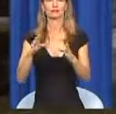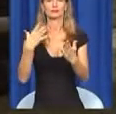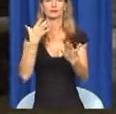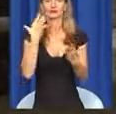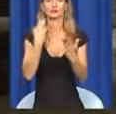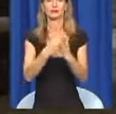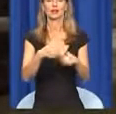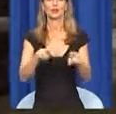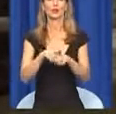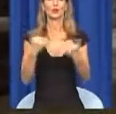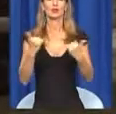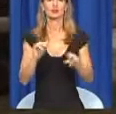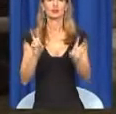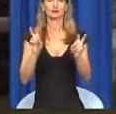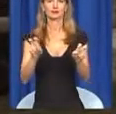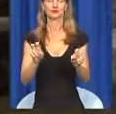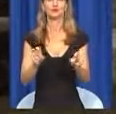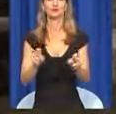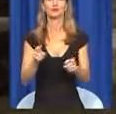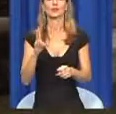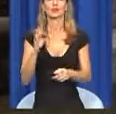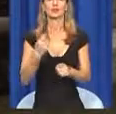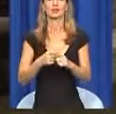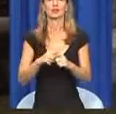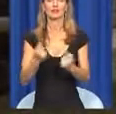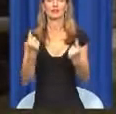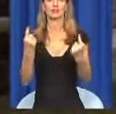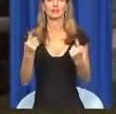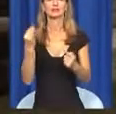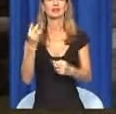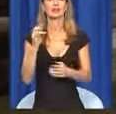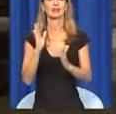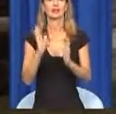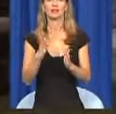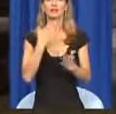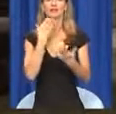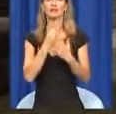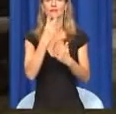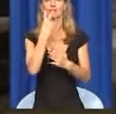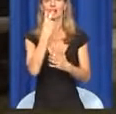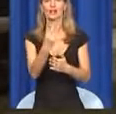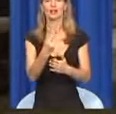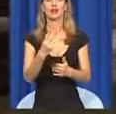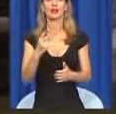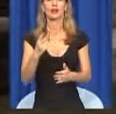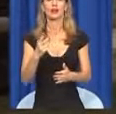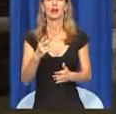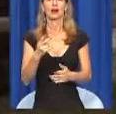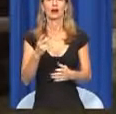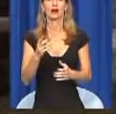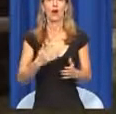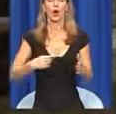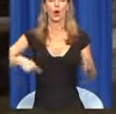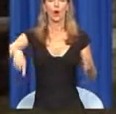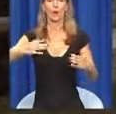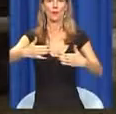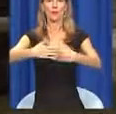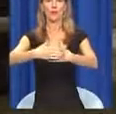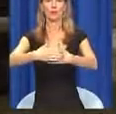таке чудернацьке прізвисько. Але цей велетень цікавий не тільки своїм виглядом. Кажуть, об'єм рідини, що